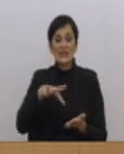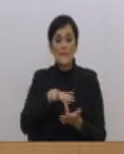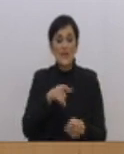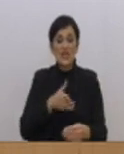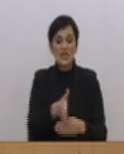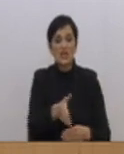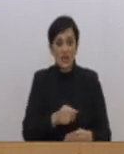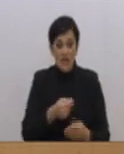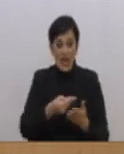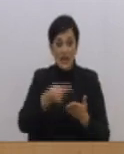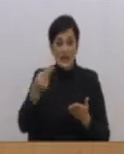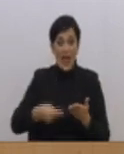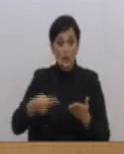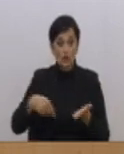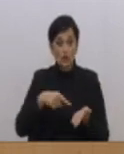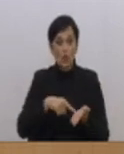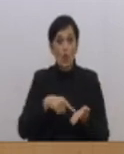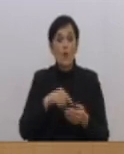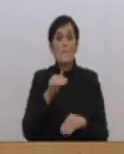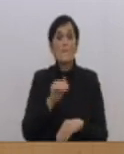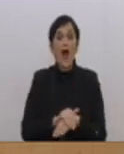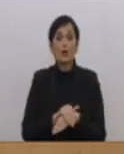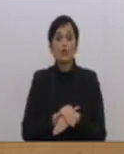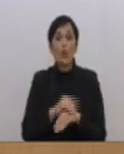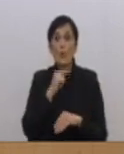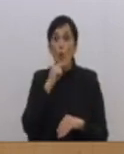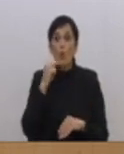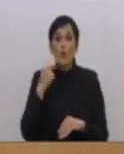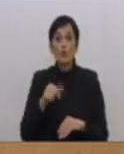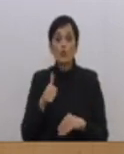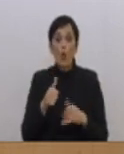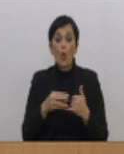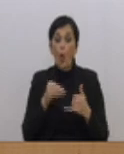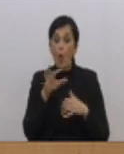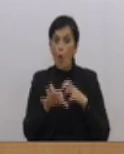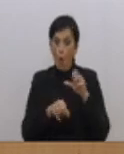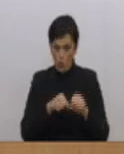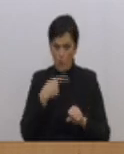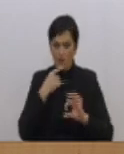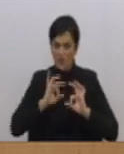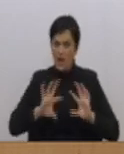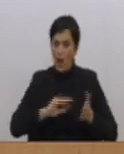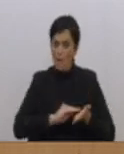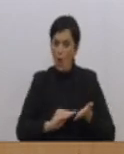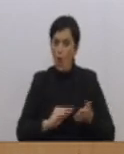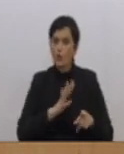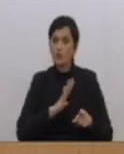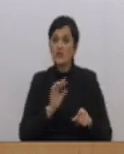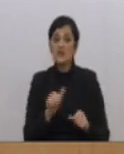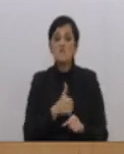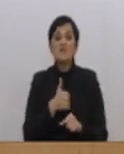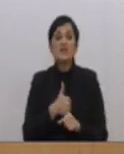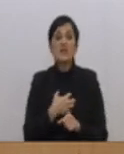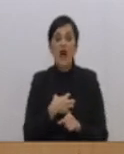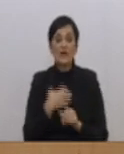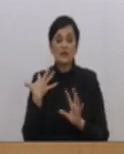იმ რეზოლუციაში. ფაქტობრივად რუსეთი როგორც ოკუპანტი იყო გამოცხადებული და მთავარს დაუჭირეთ